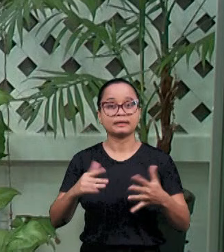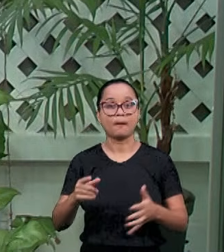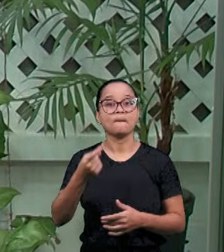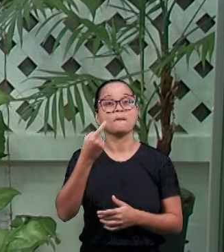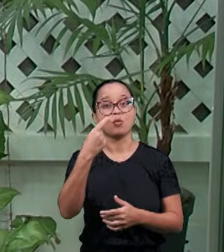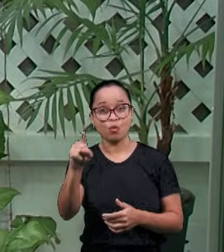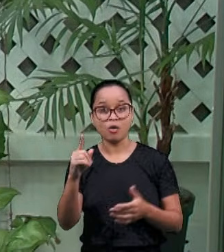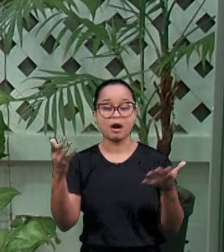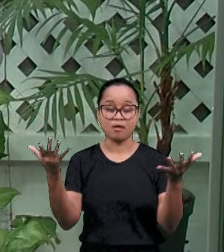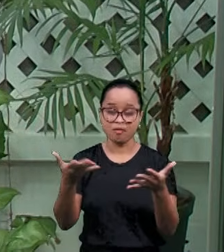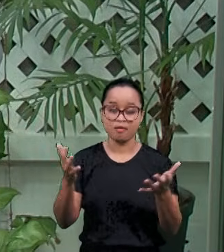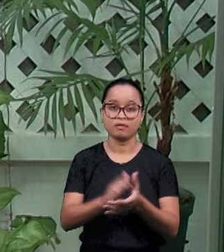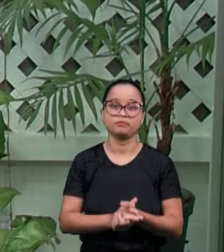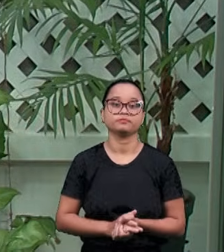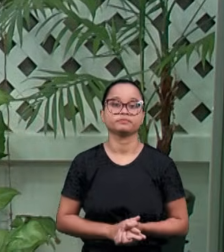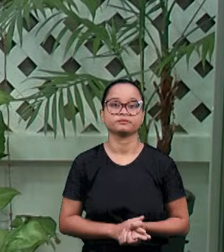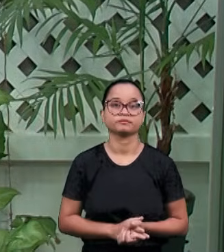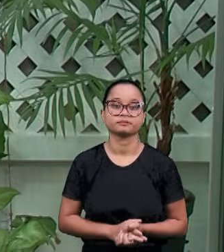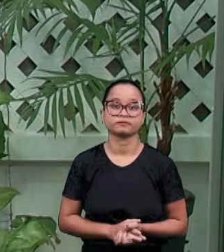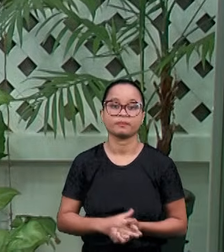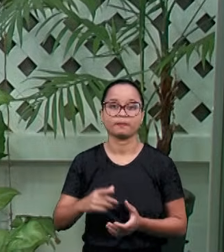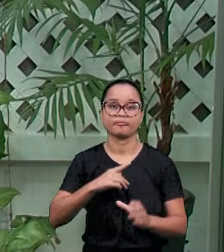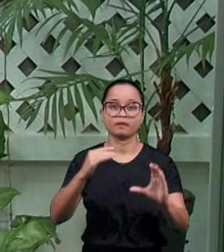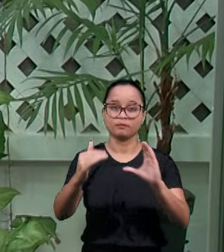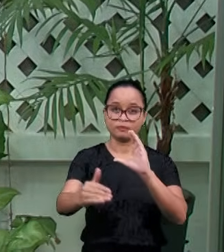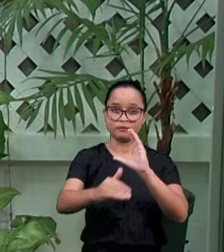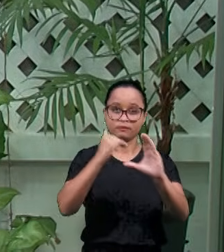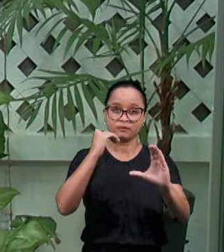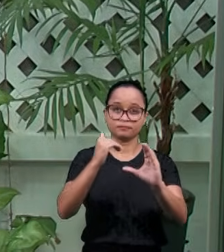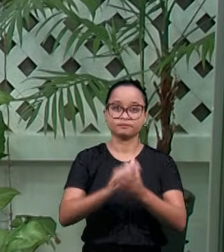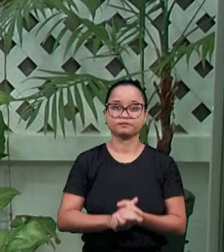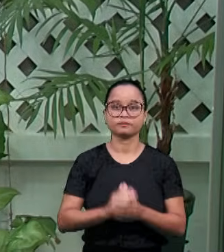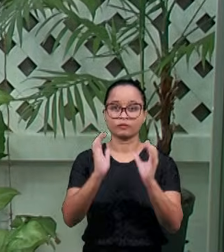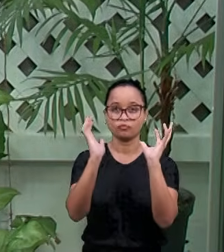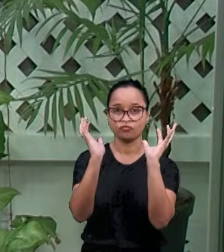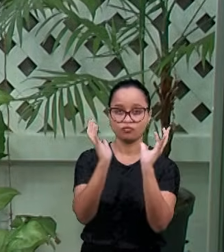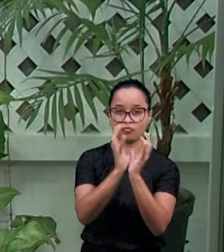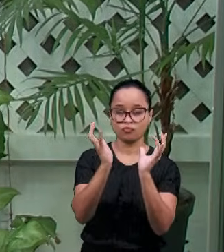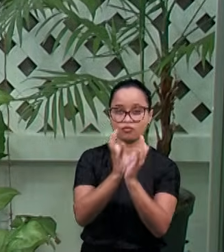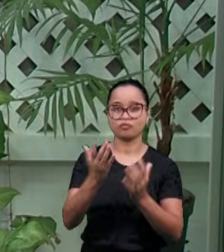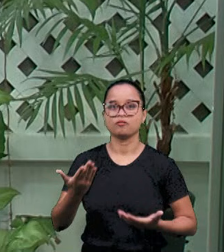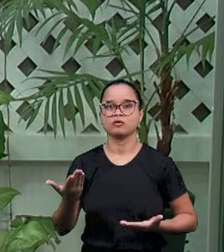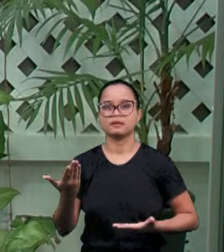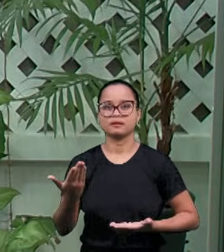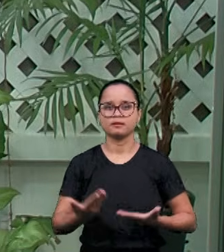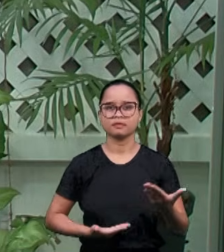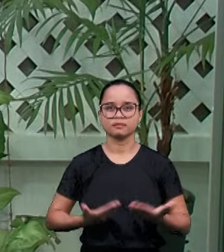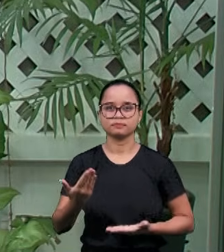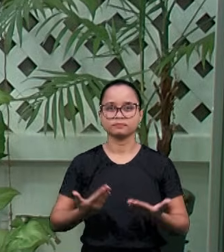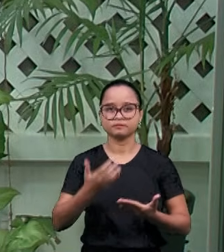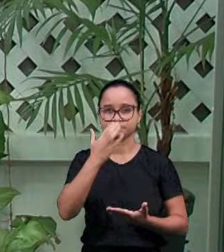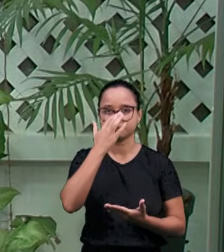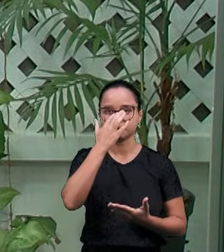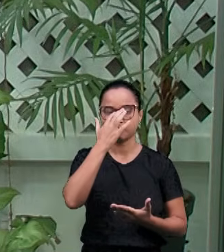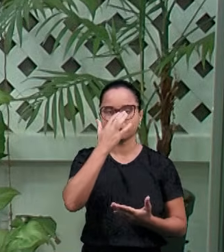j'ai reçu un travail ici d'un groupe de frères